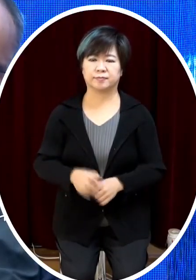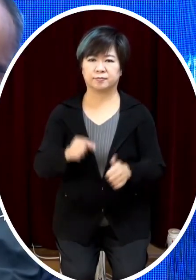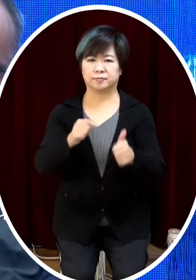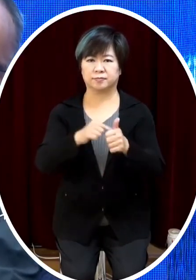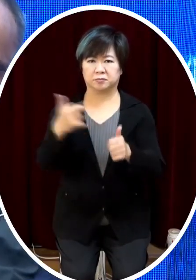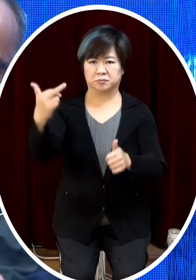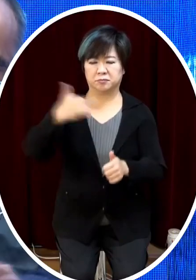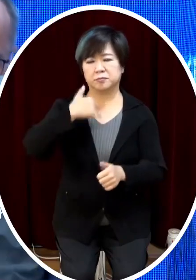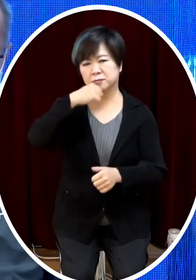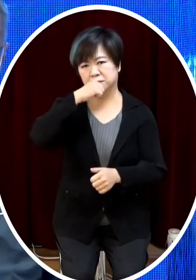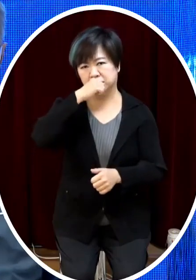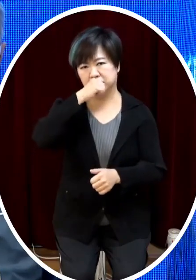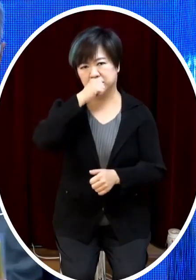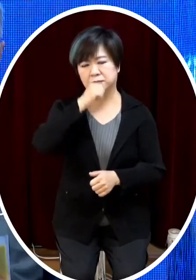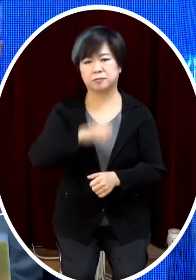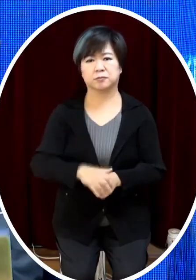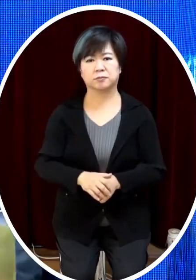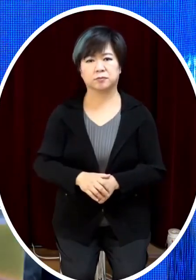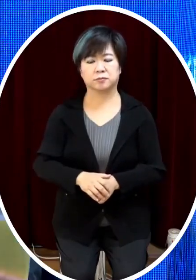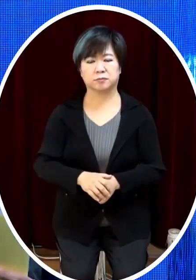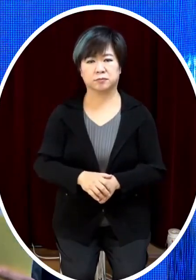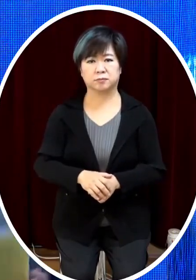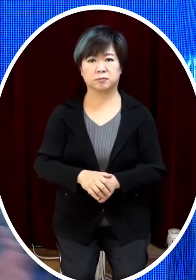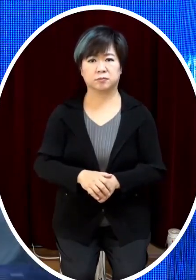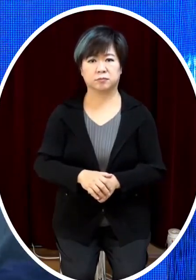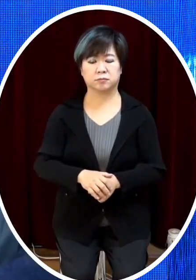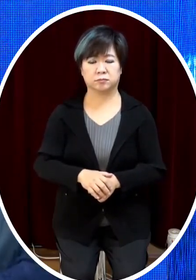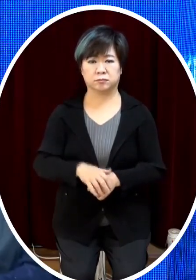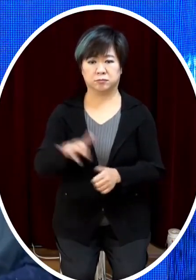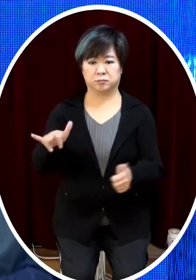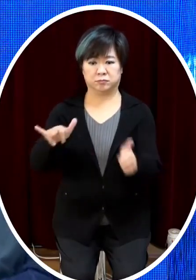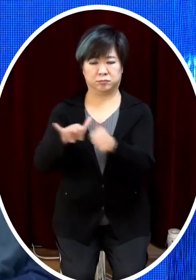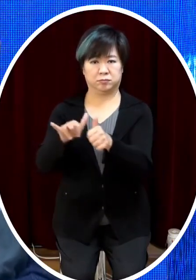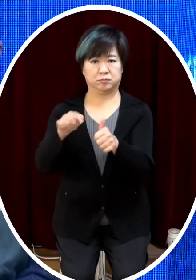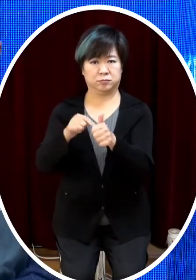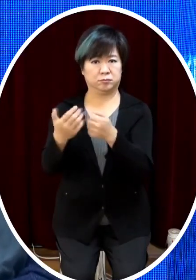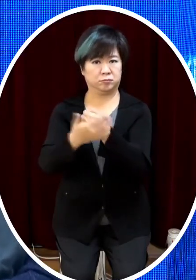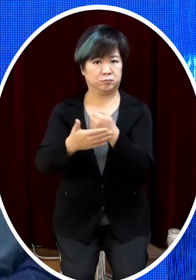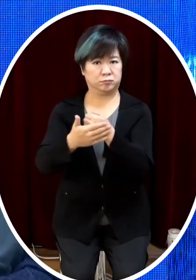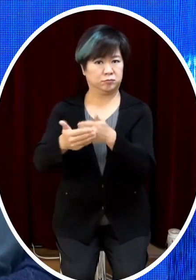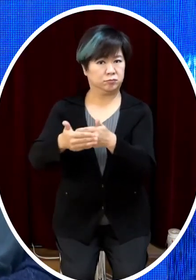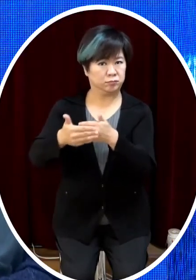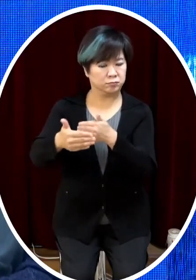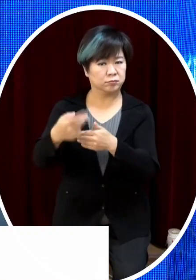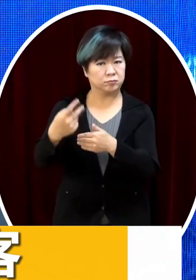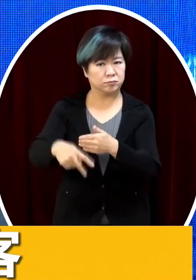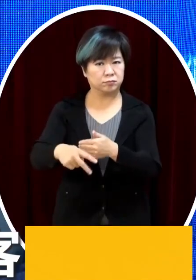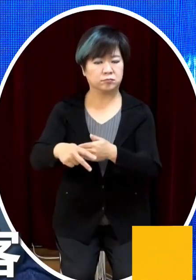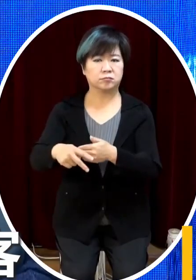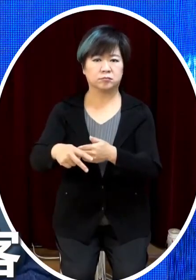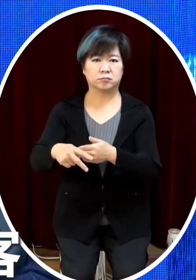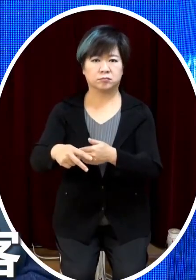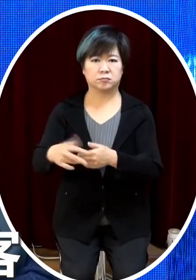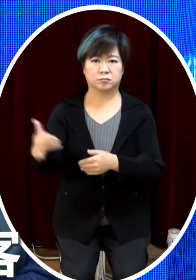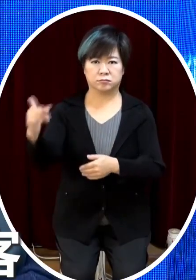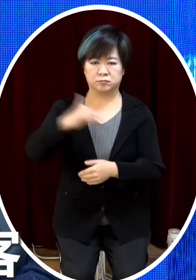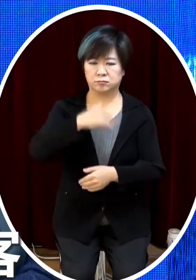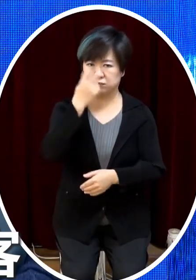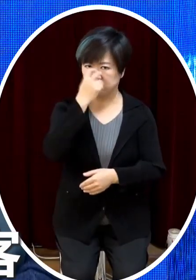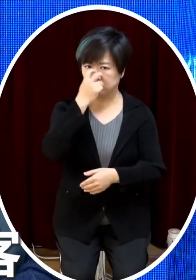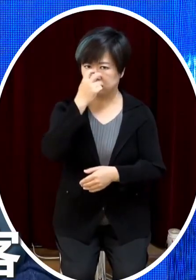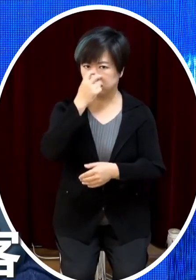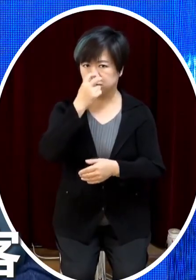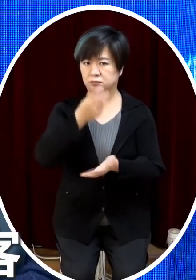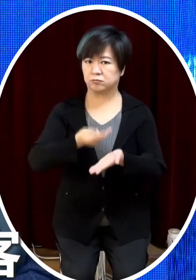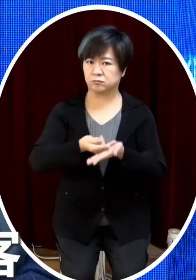台湾，那不过从机上开始有适当的防护，然后到整个到我们的检验，然后到医